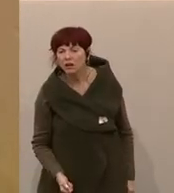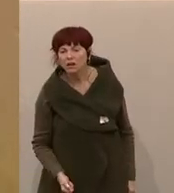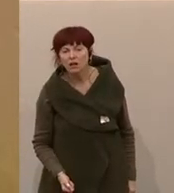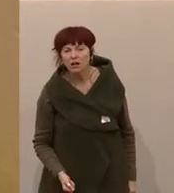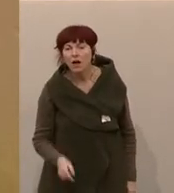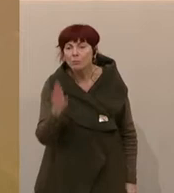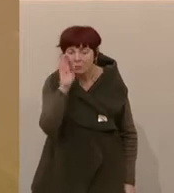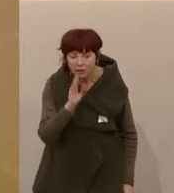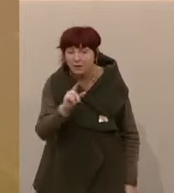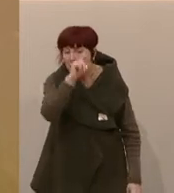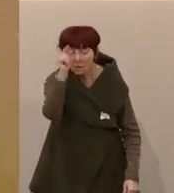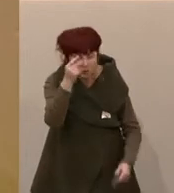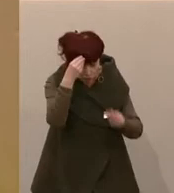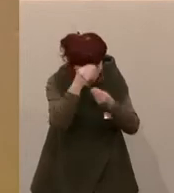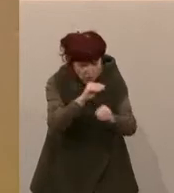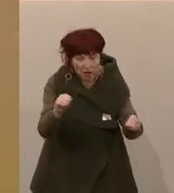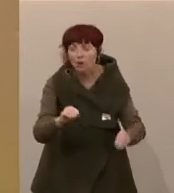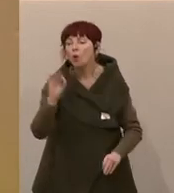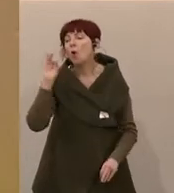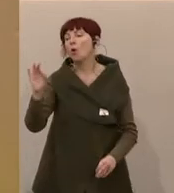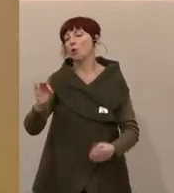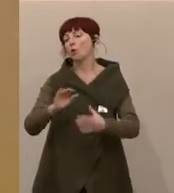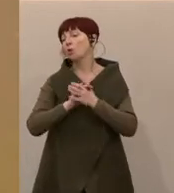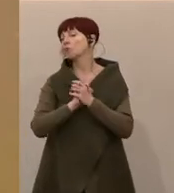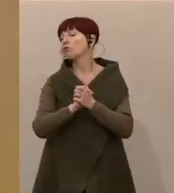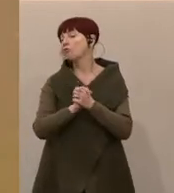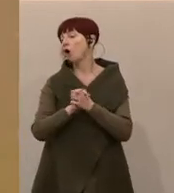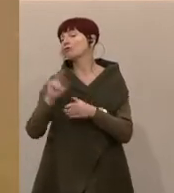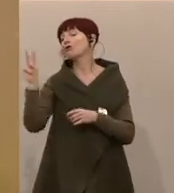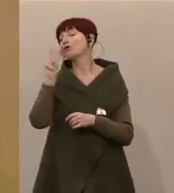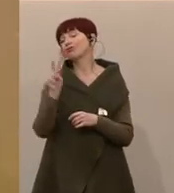sag's doch den Menschen, wenn man ein guter Freund ist des Vizekanzlers,